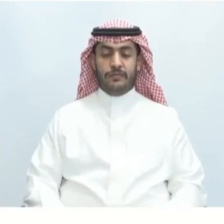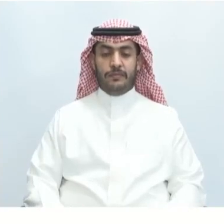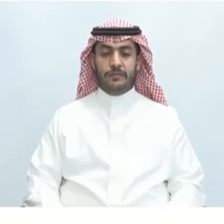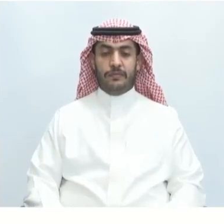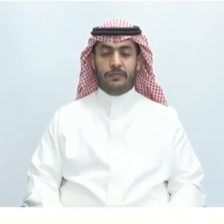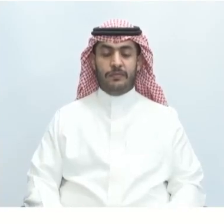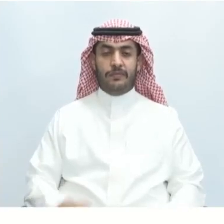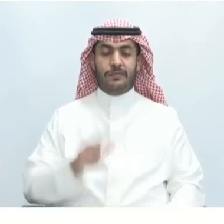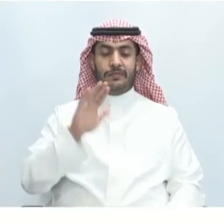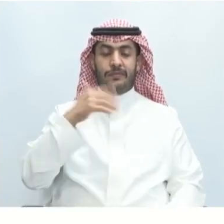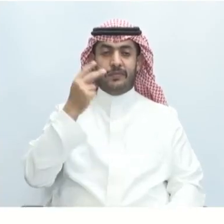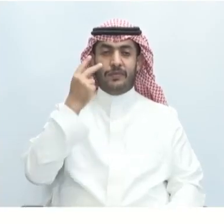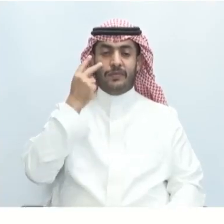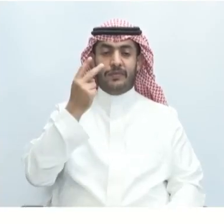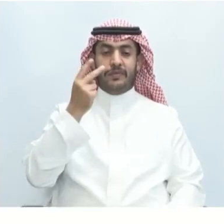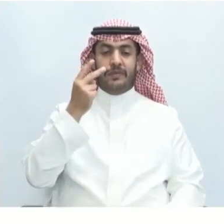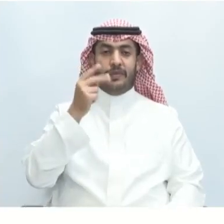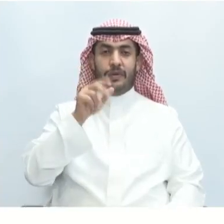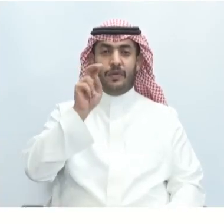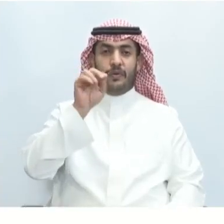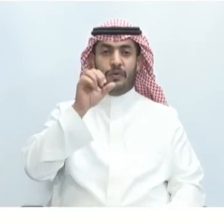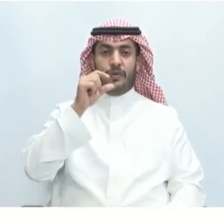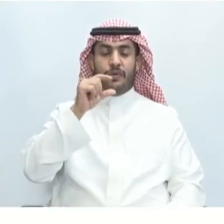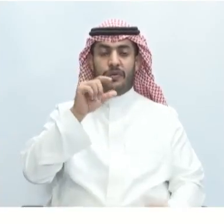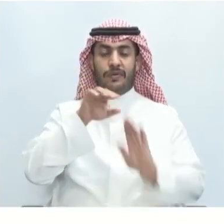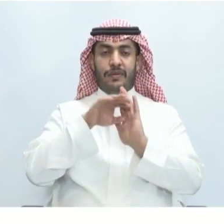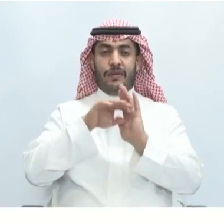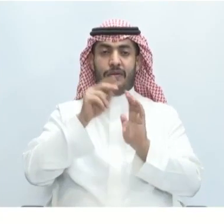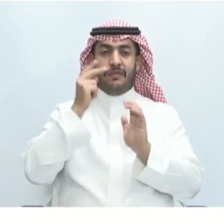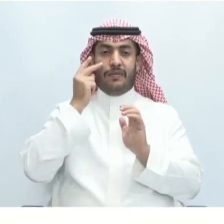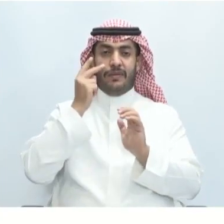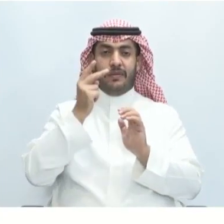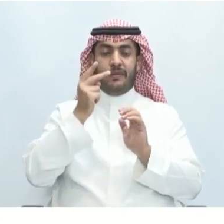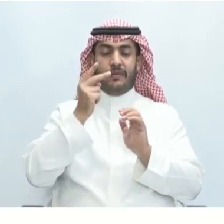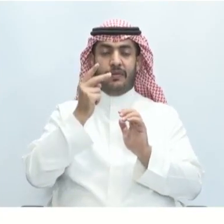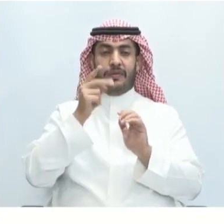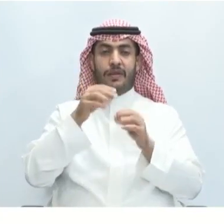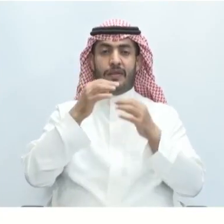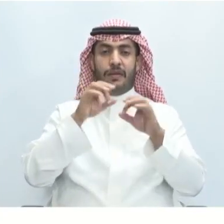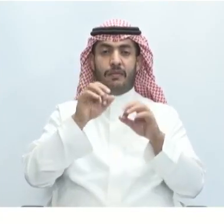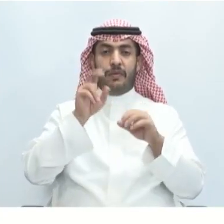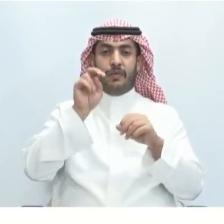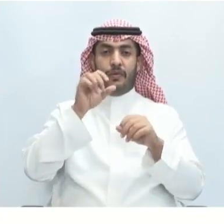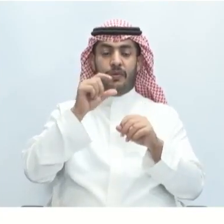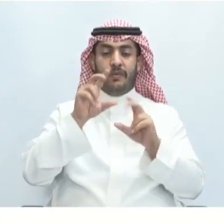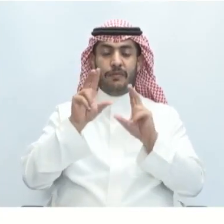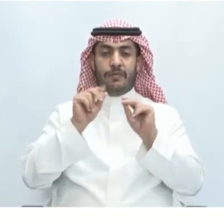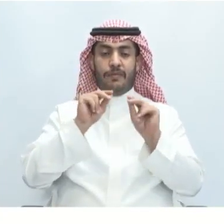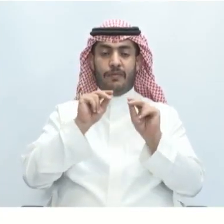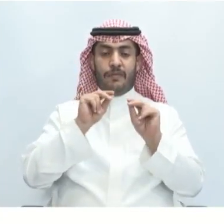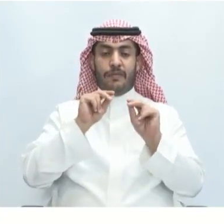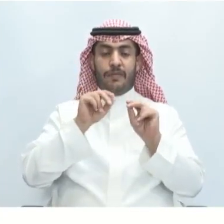بعد ذلك نلاحظ بعد ادخالنا للقيود سنشاهد ان هذه القيود ظهرت لدينا نلاحظ جميع القيود فمثلا